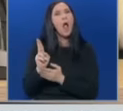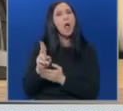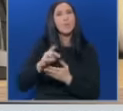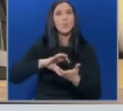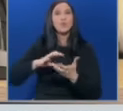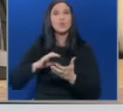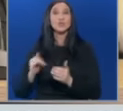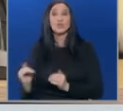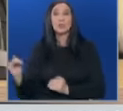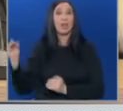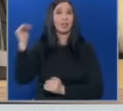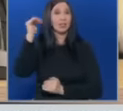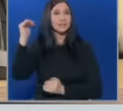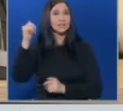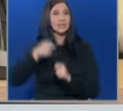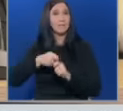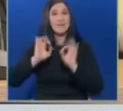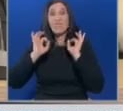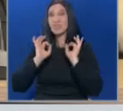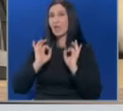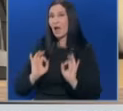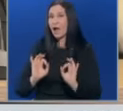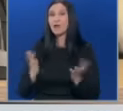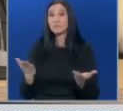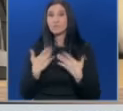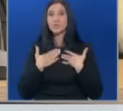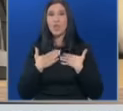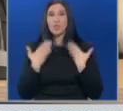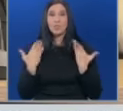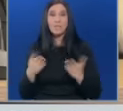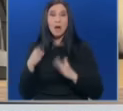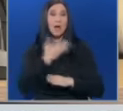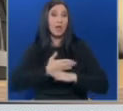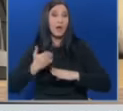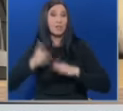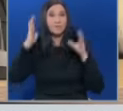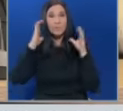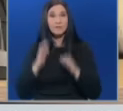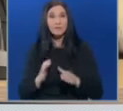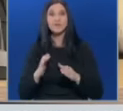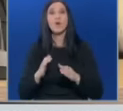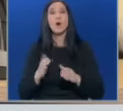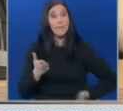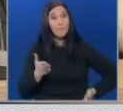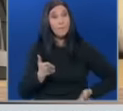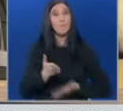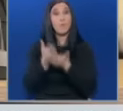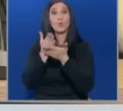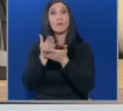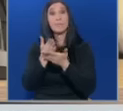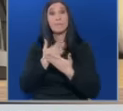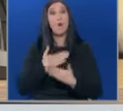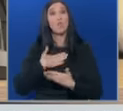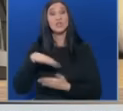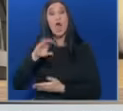политическата класа да направи така, че да има редовно правителство, подкрепяно от